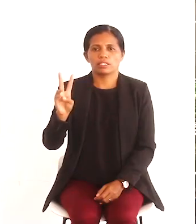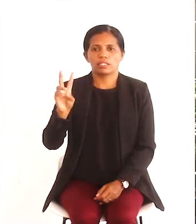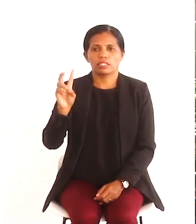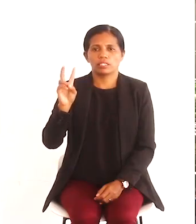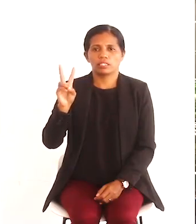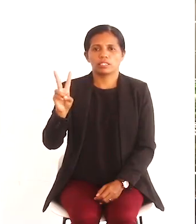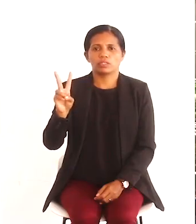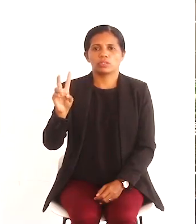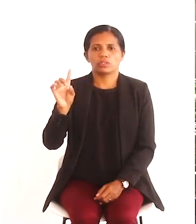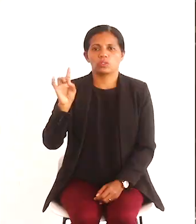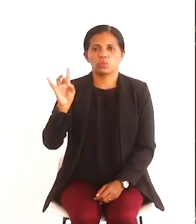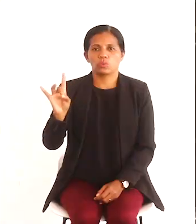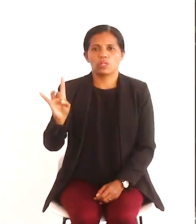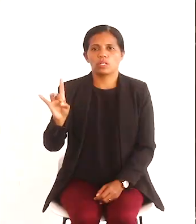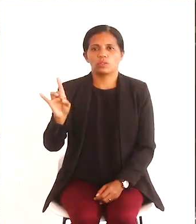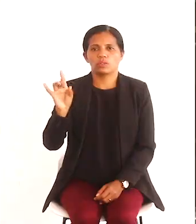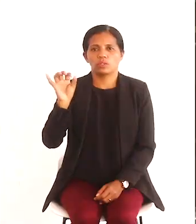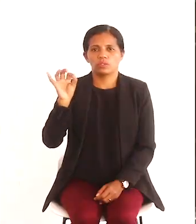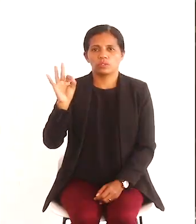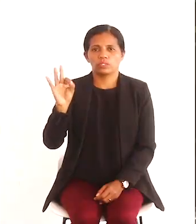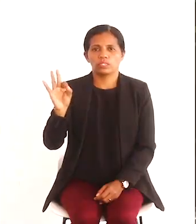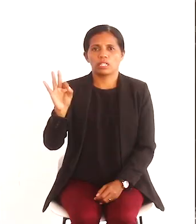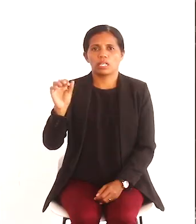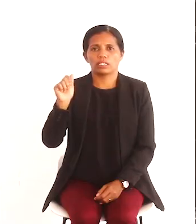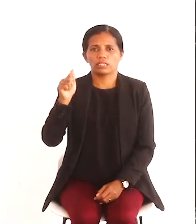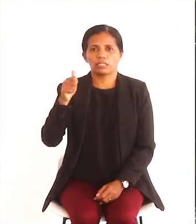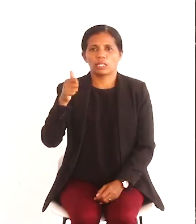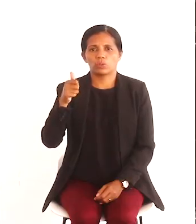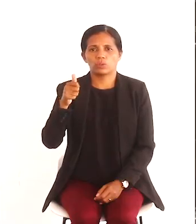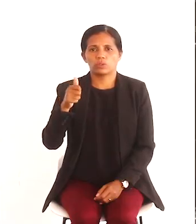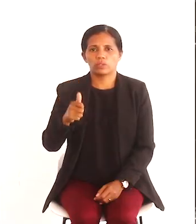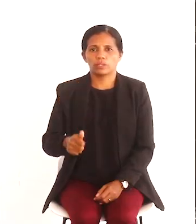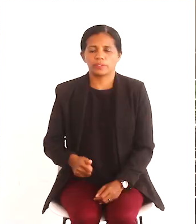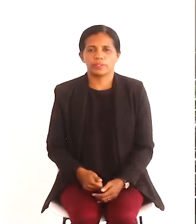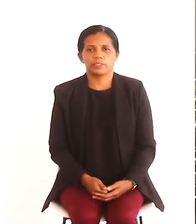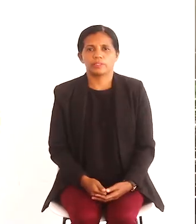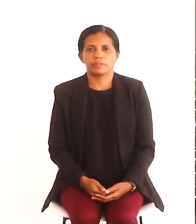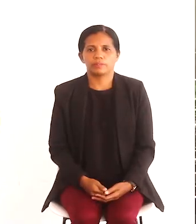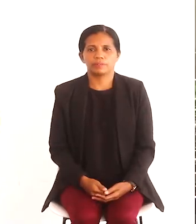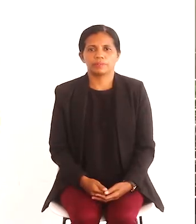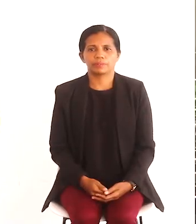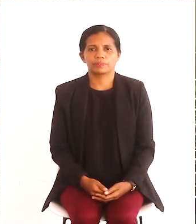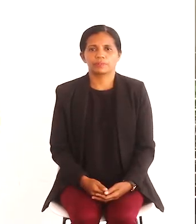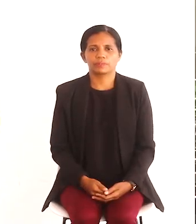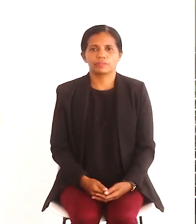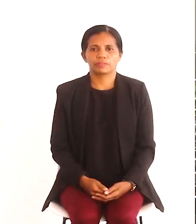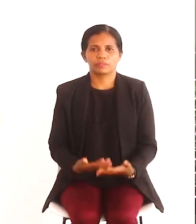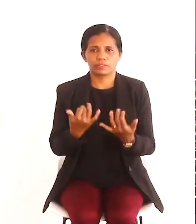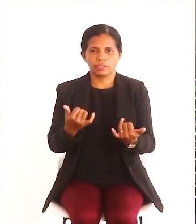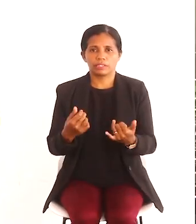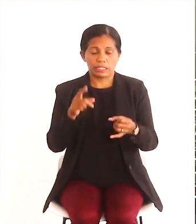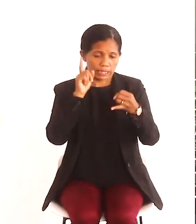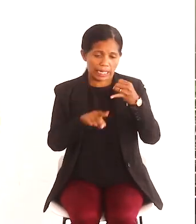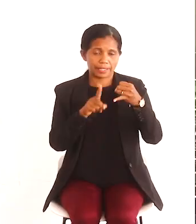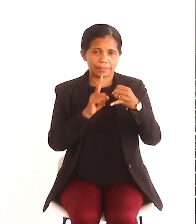neng, hitu, walu, sia, sanulu. Oke, agora bai ikus